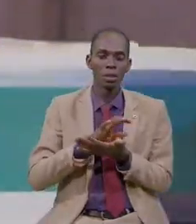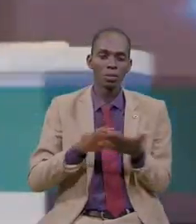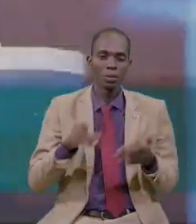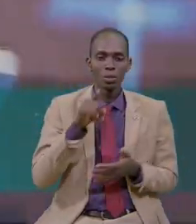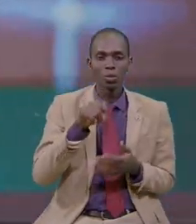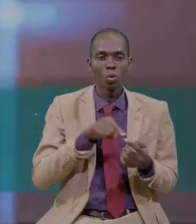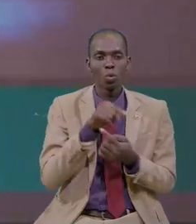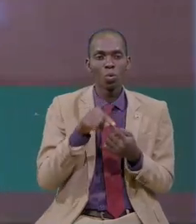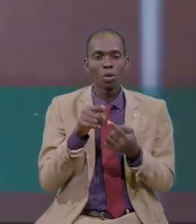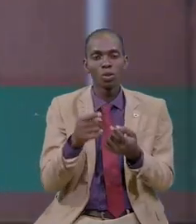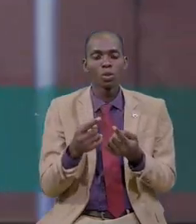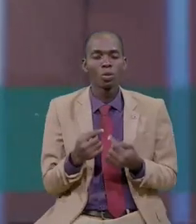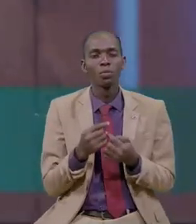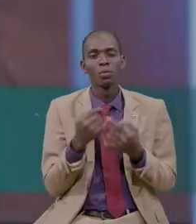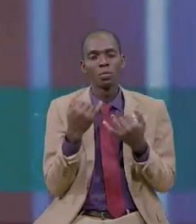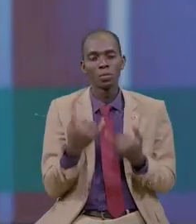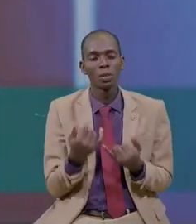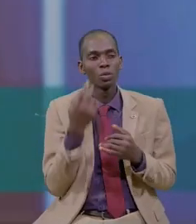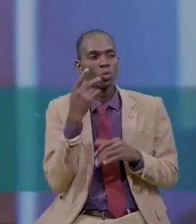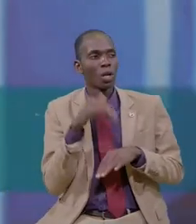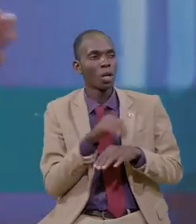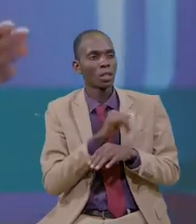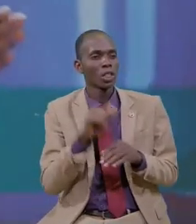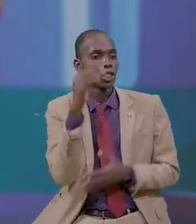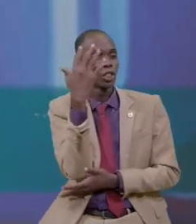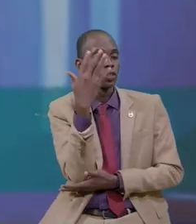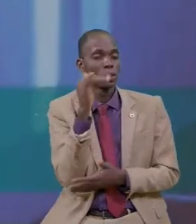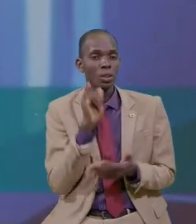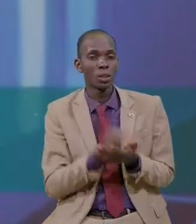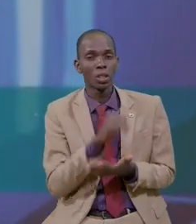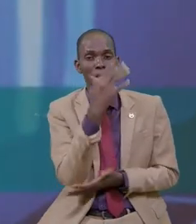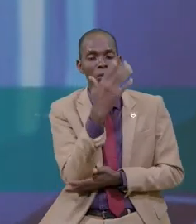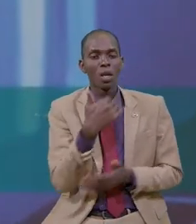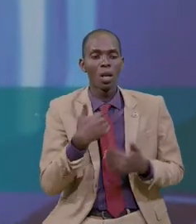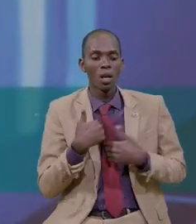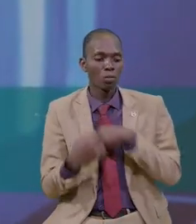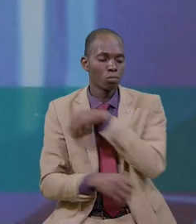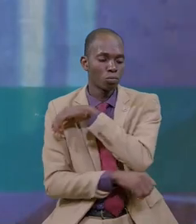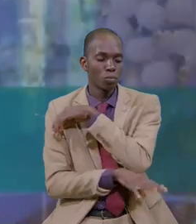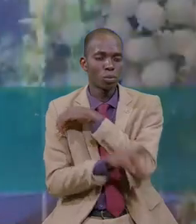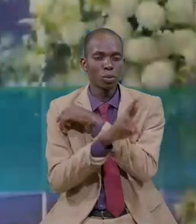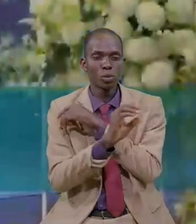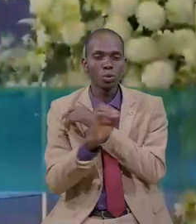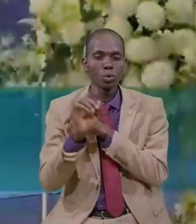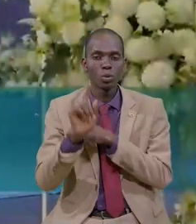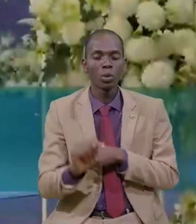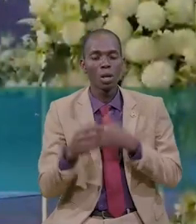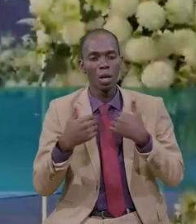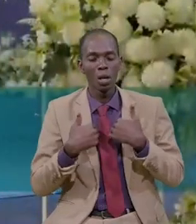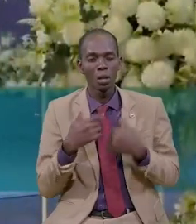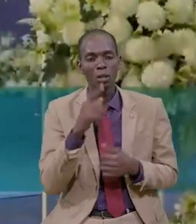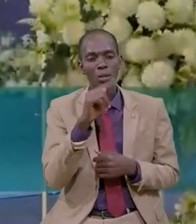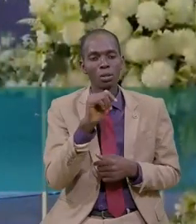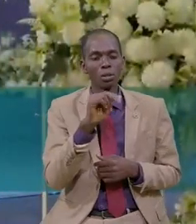vous venez, regardez un arbre. L'arbre a des racines, l'arbre a un tronc